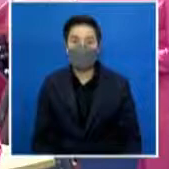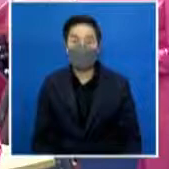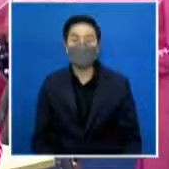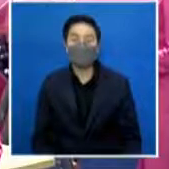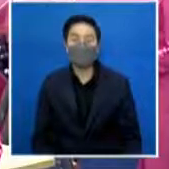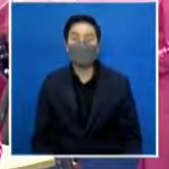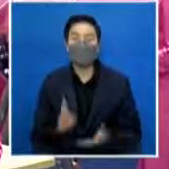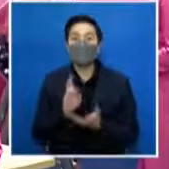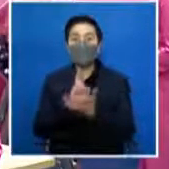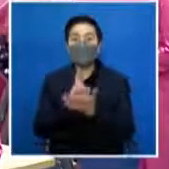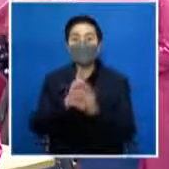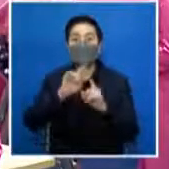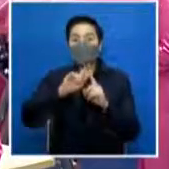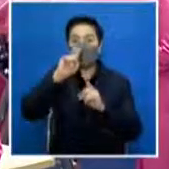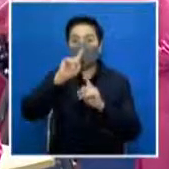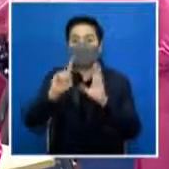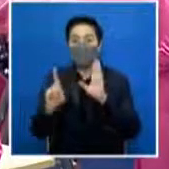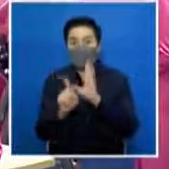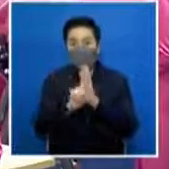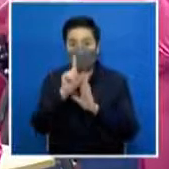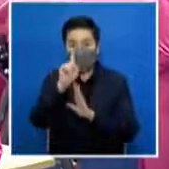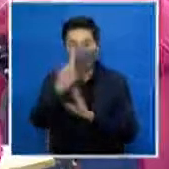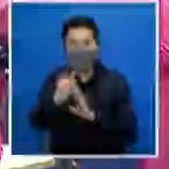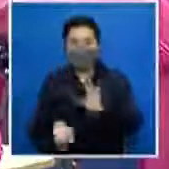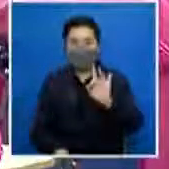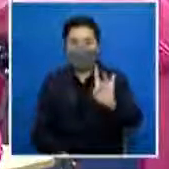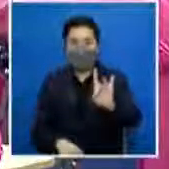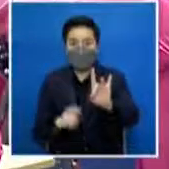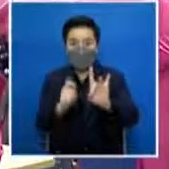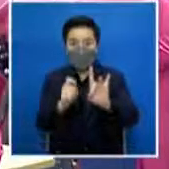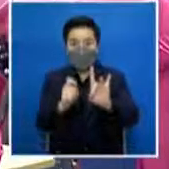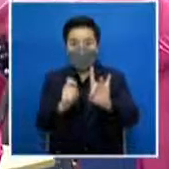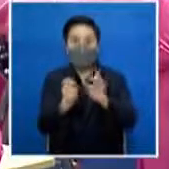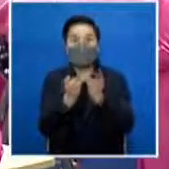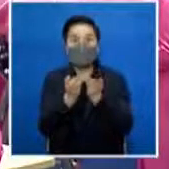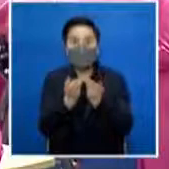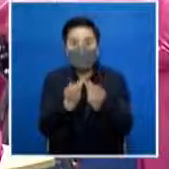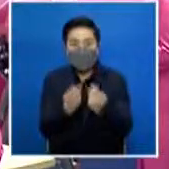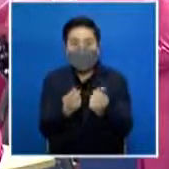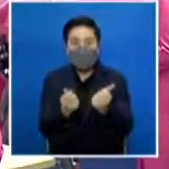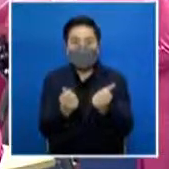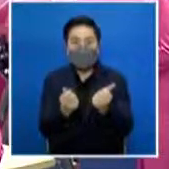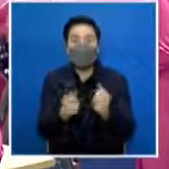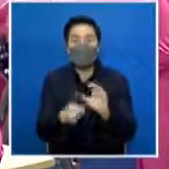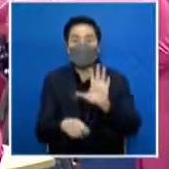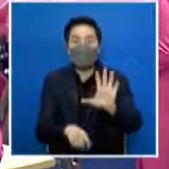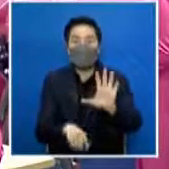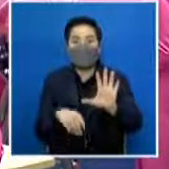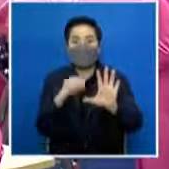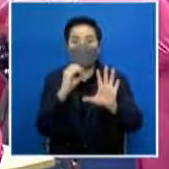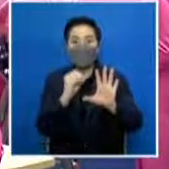อันดับที่1หมุน1ครั้งงวดที่8หมวดอักษรออ่างเลขที่ออก